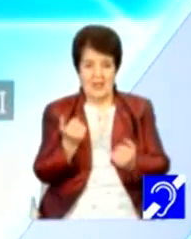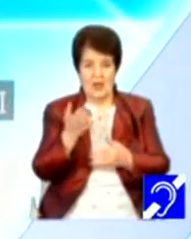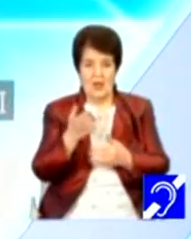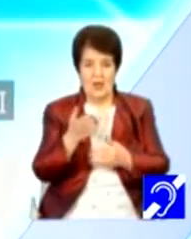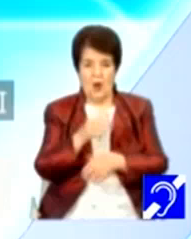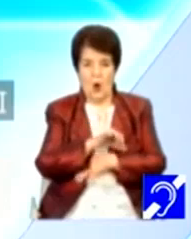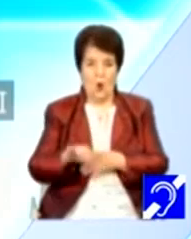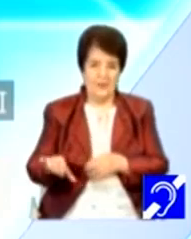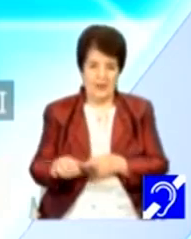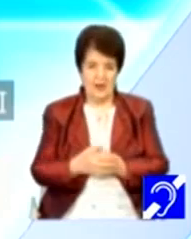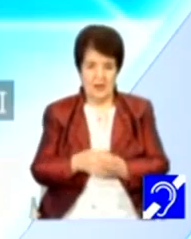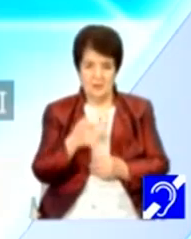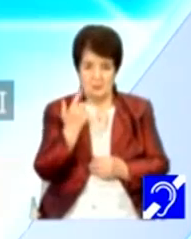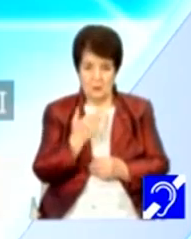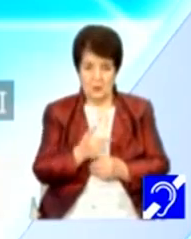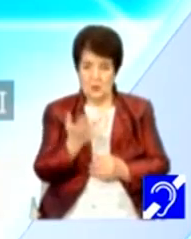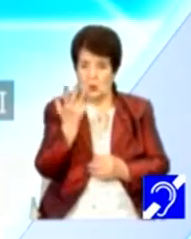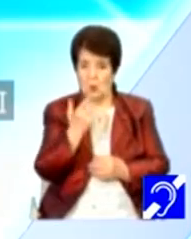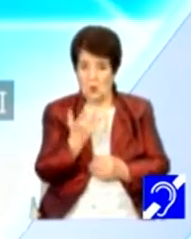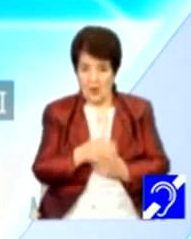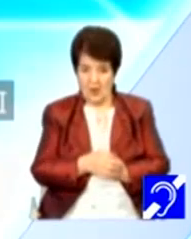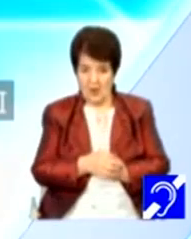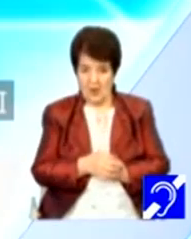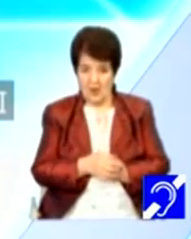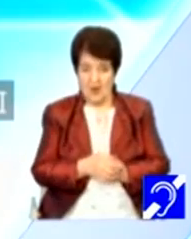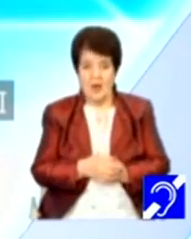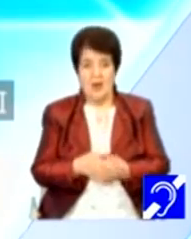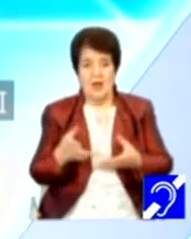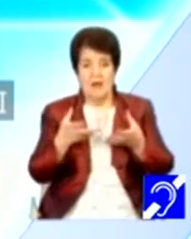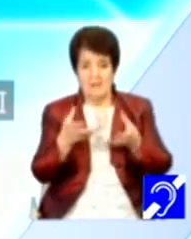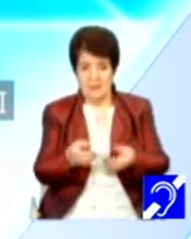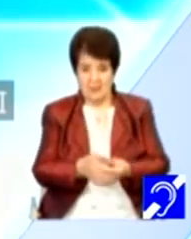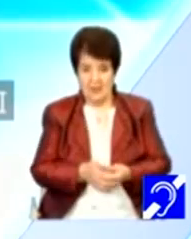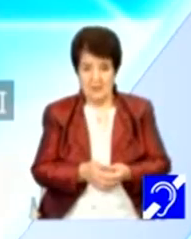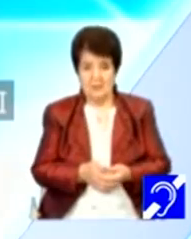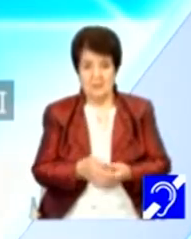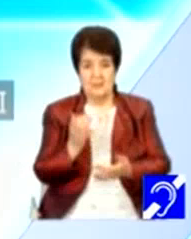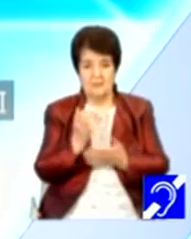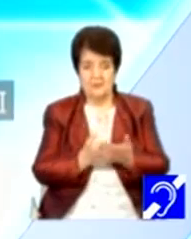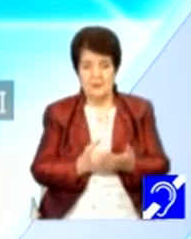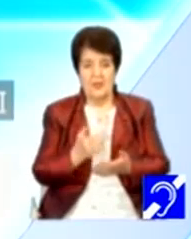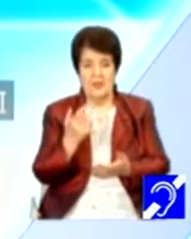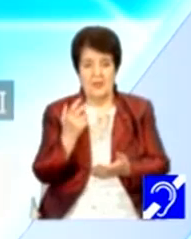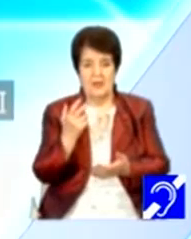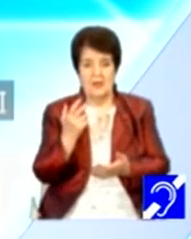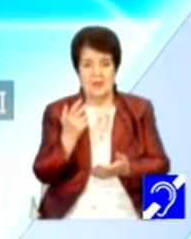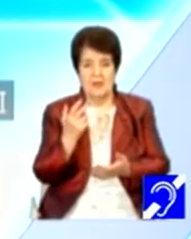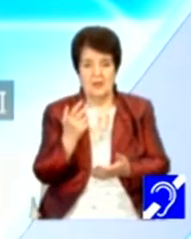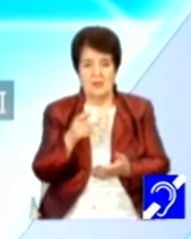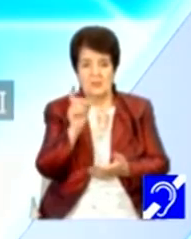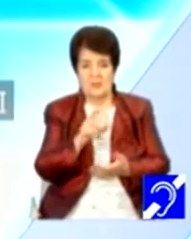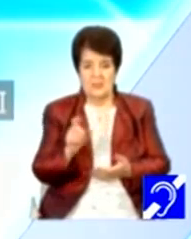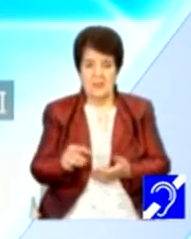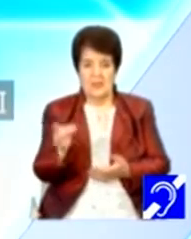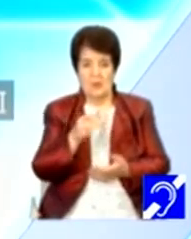și, cum nu odată zic, nu are culoare politică, afectează pe toți și noi trebuie toți să ne implicăm ca